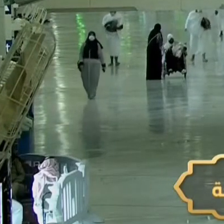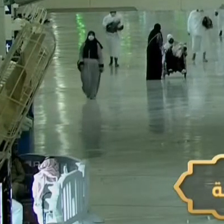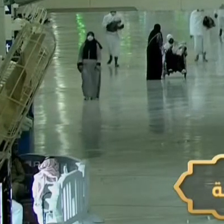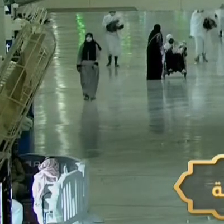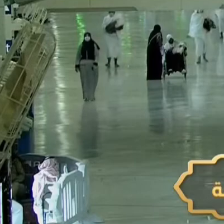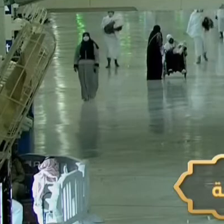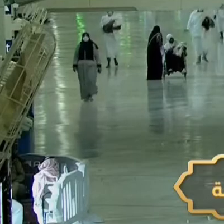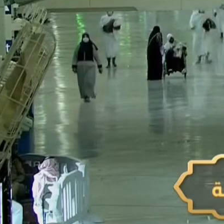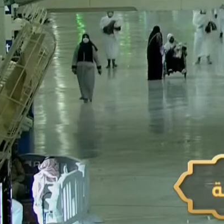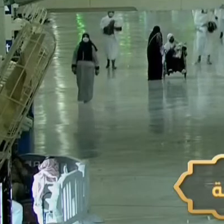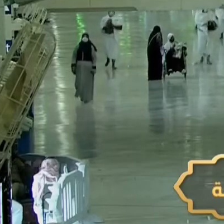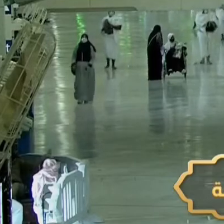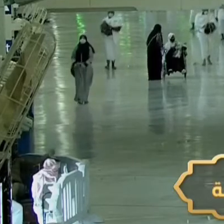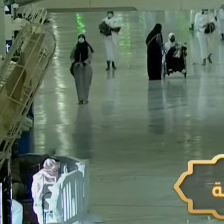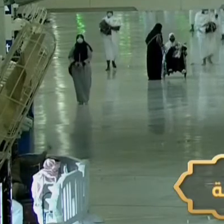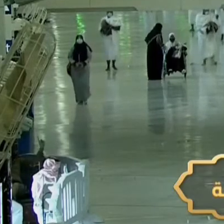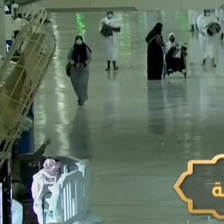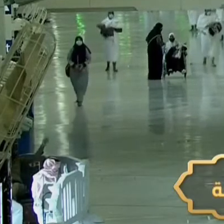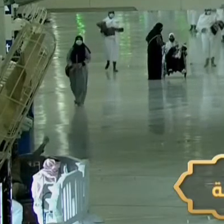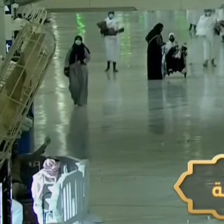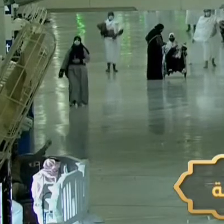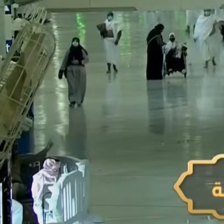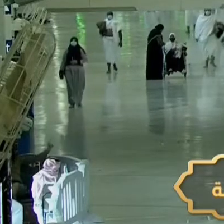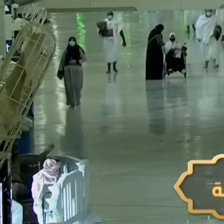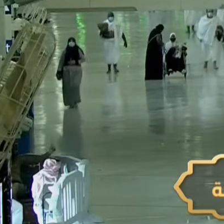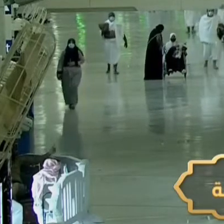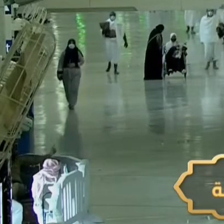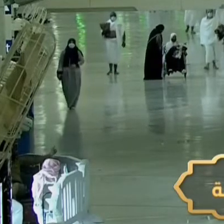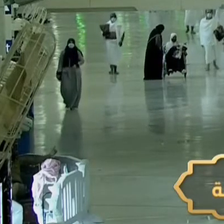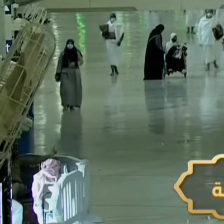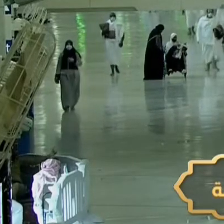الشيخ عبد الله باعفيف.